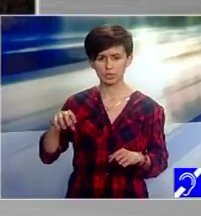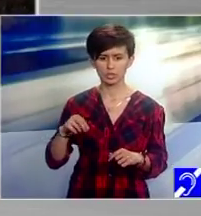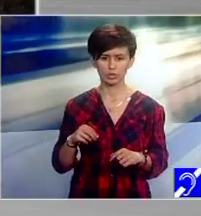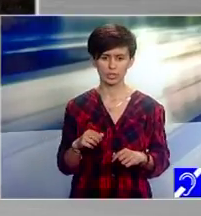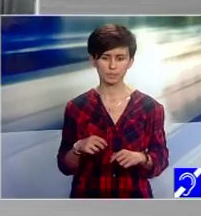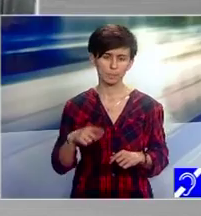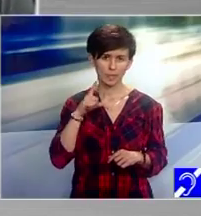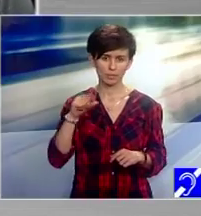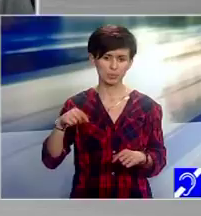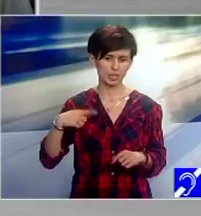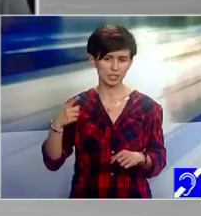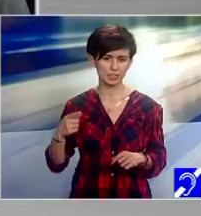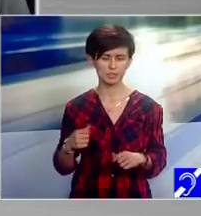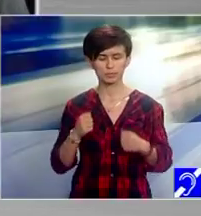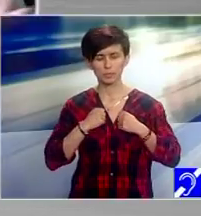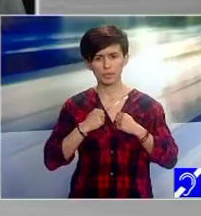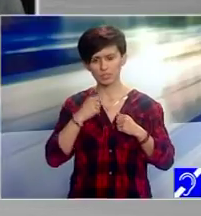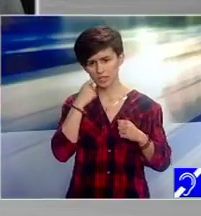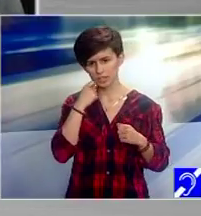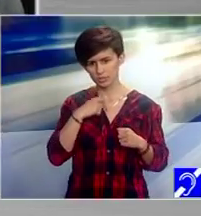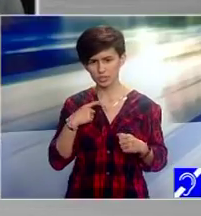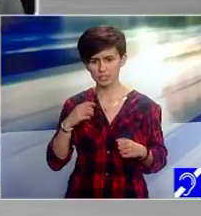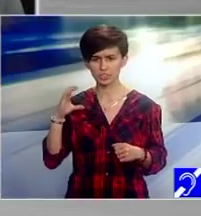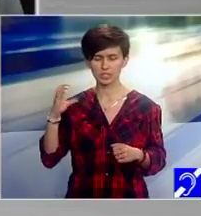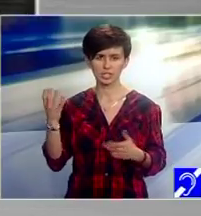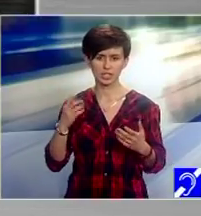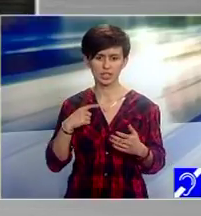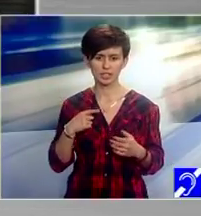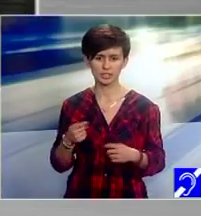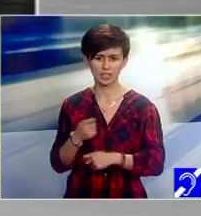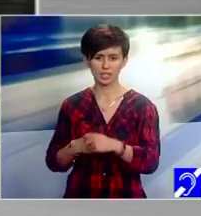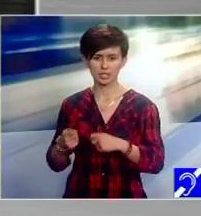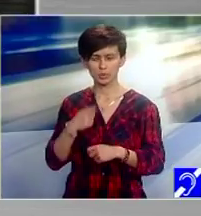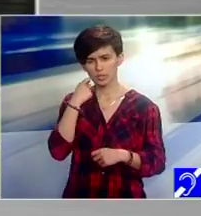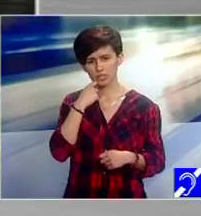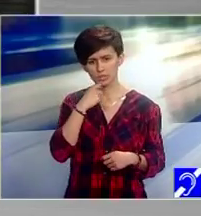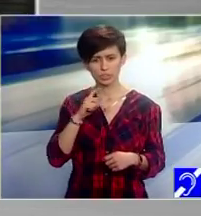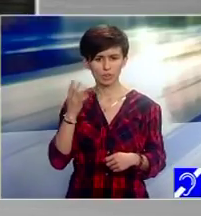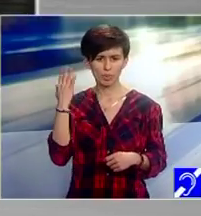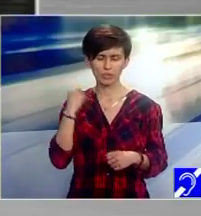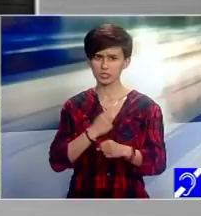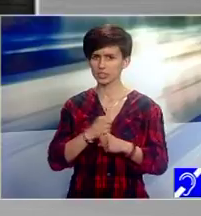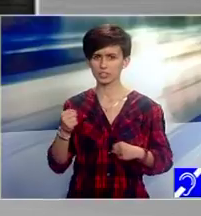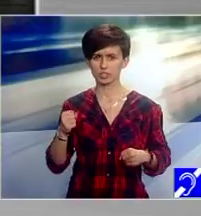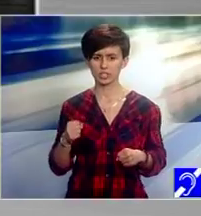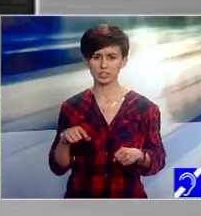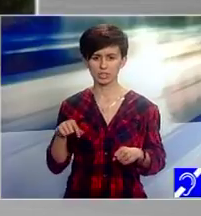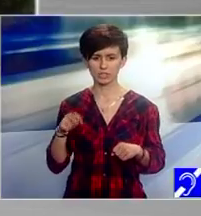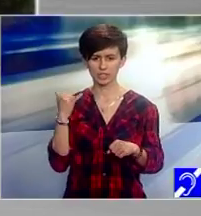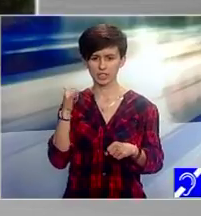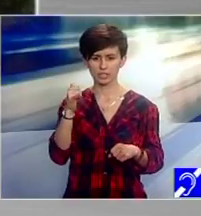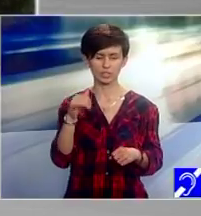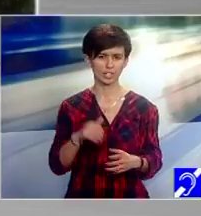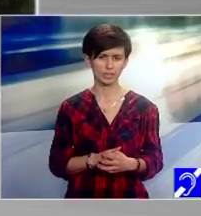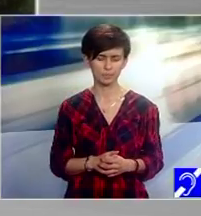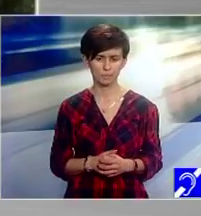spre altele. Printre voluntarii clujeni se numără și Cătălin, care este antreprenor clujan și nu a mai fost niciodată într-o astfel de expediție. Ca